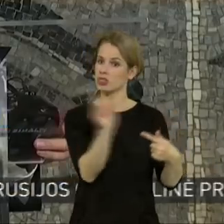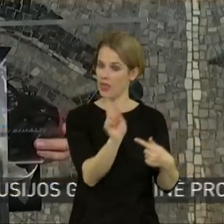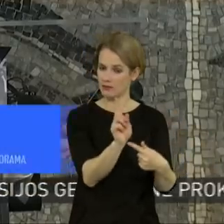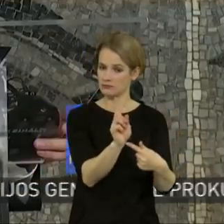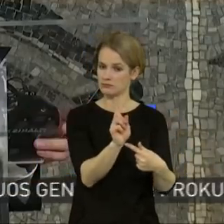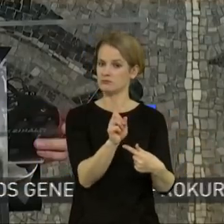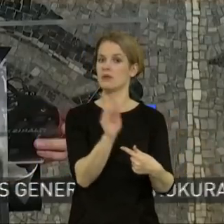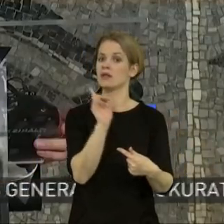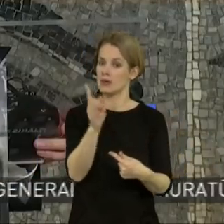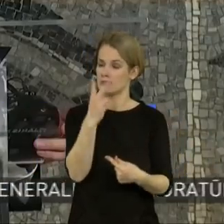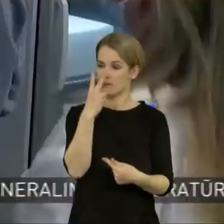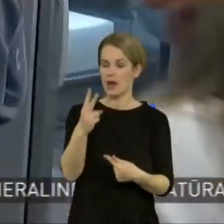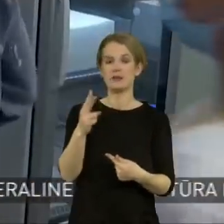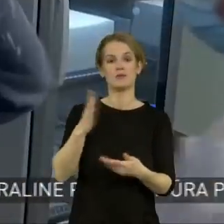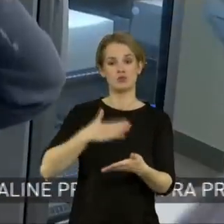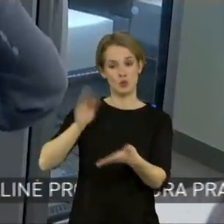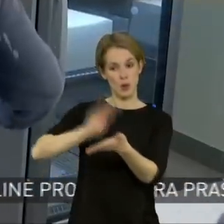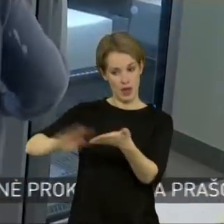reglamentą.